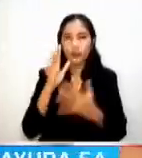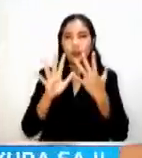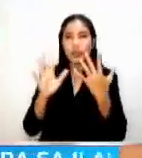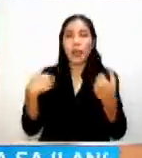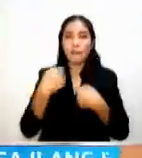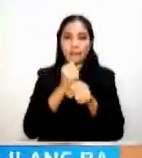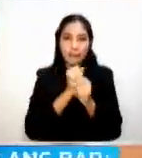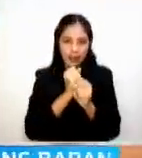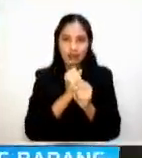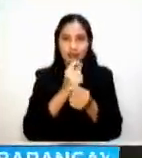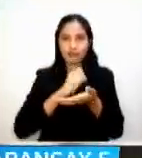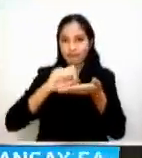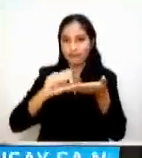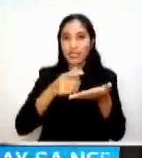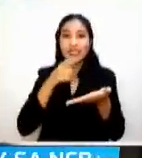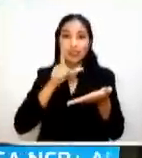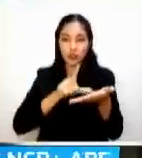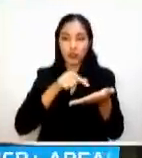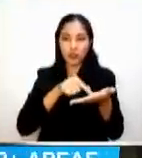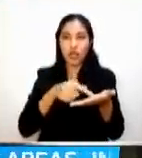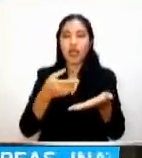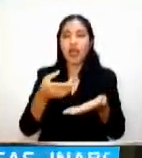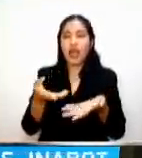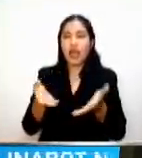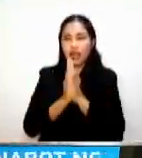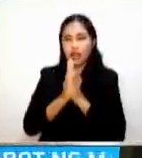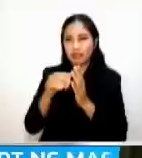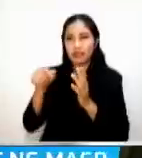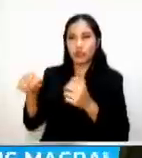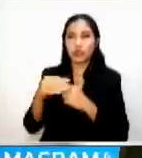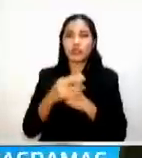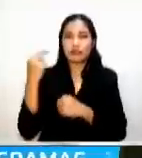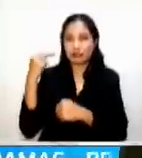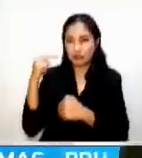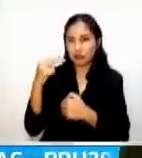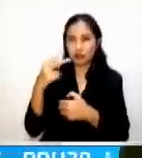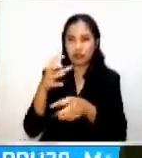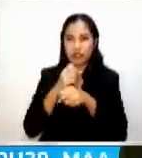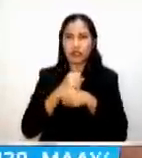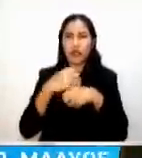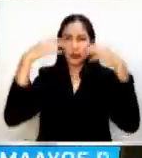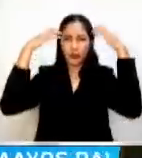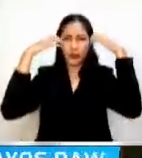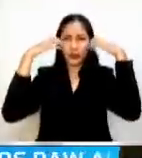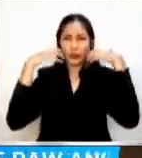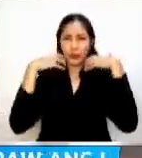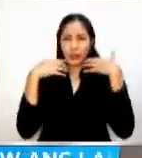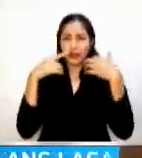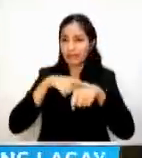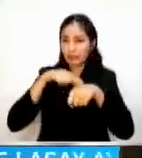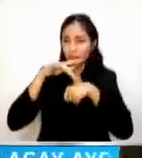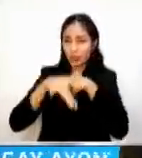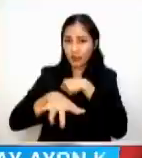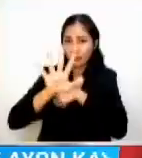ang pinakuha ng ayuda. Pinitan ako. Grabe, pawis ko. Takot-takot. Kasi alas 5 pa kayo? Oo, nagugutom na nga